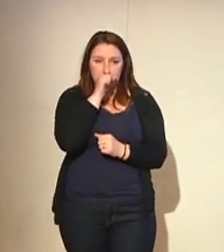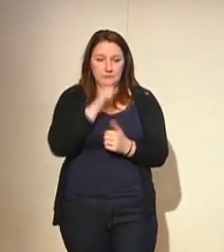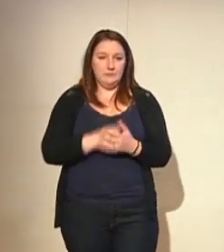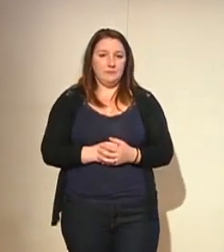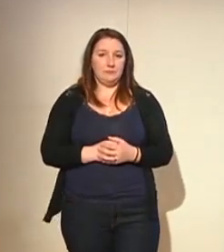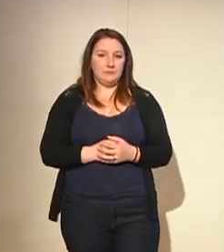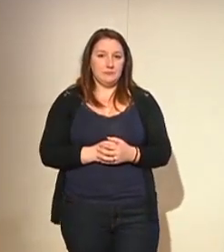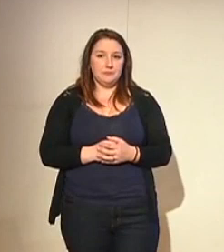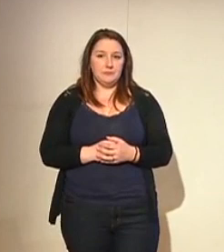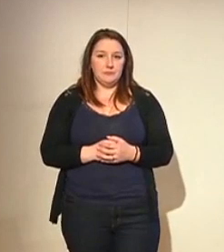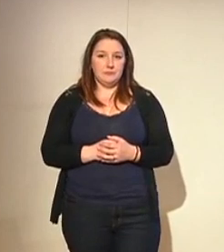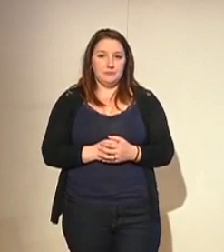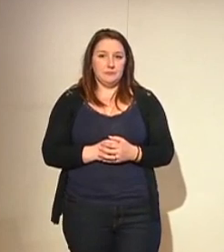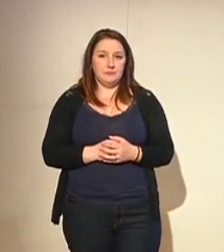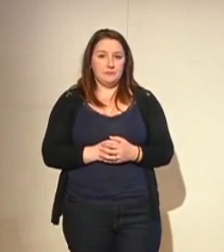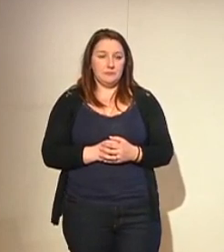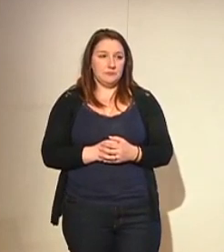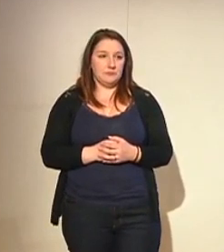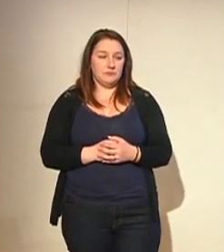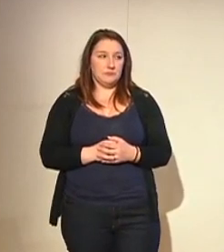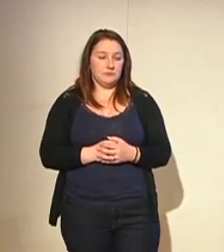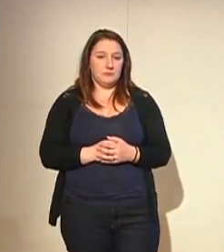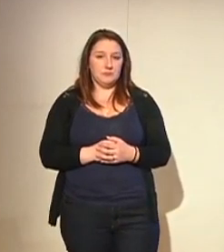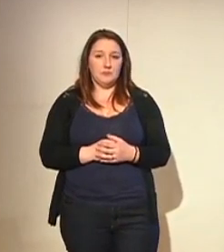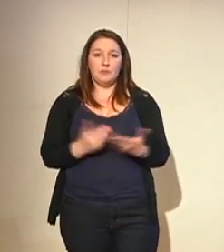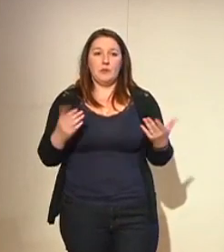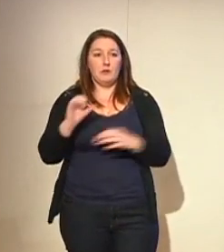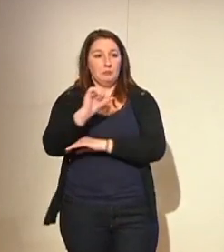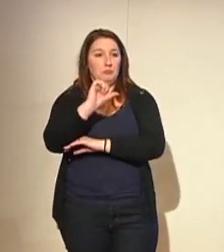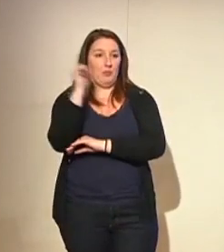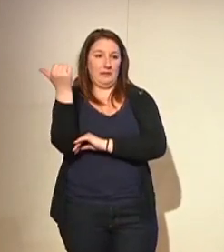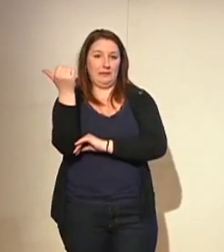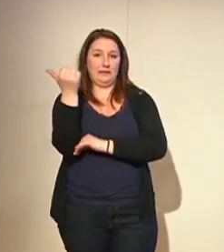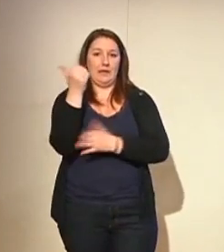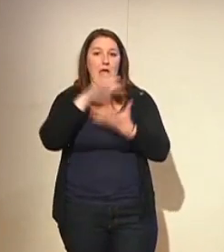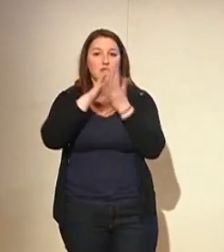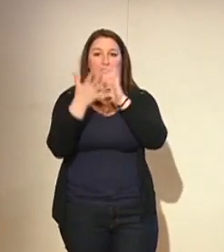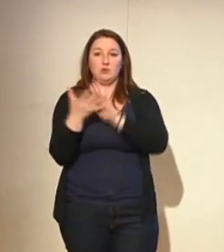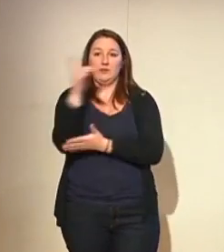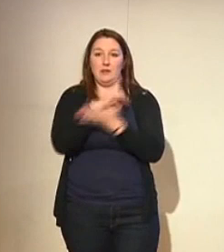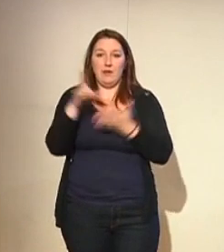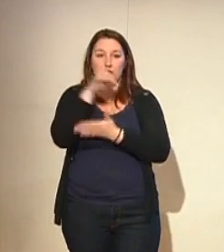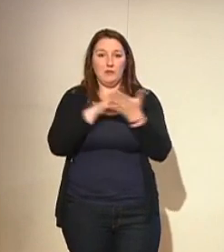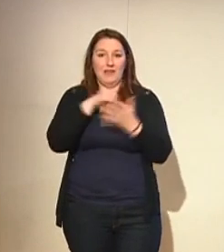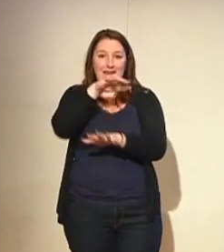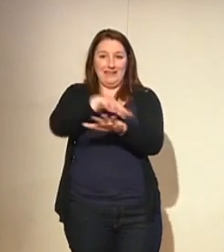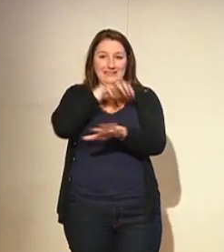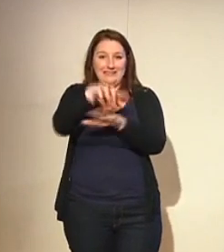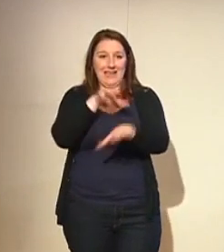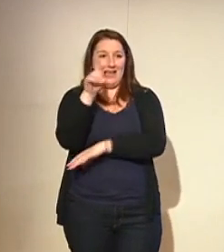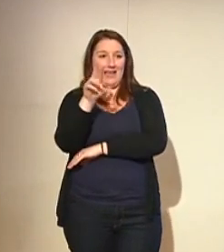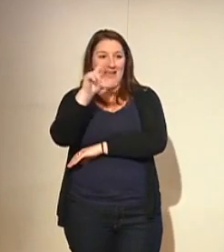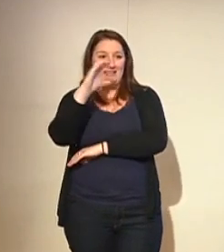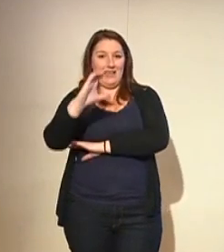nominations c'est quoi d'accord nous commençons par l'association départementale Isa iser DRAC